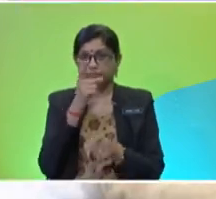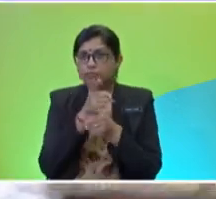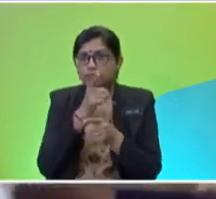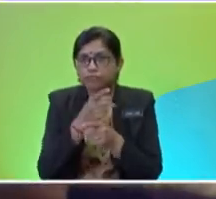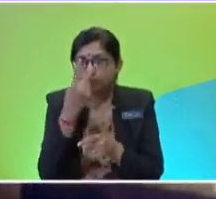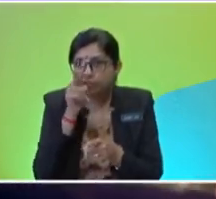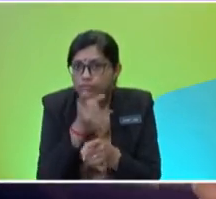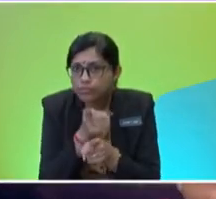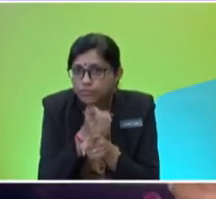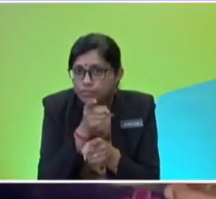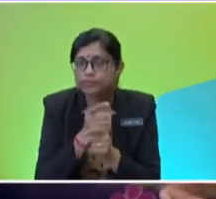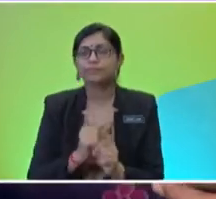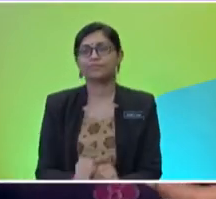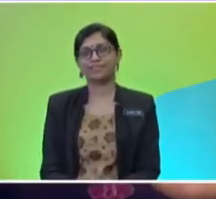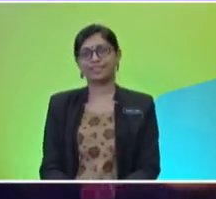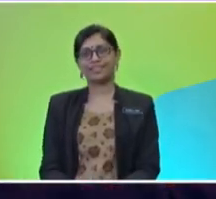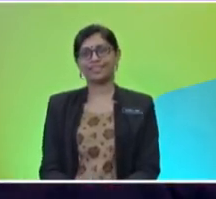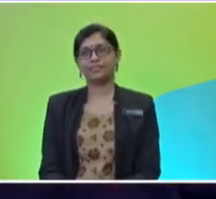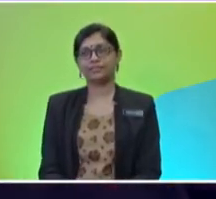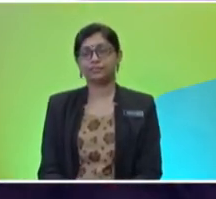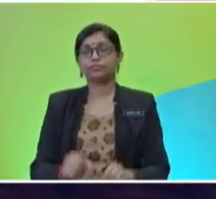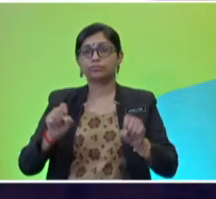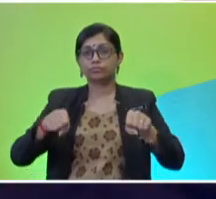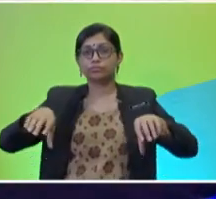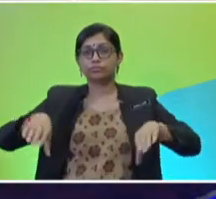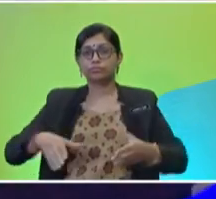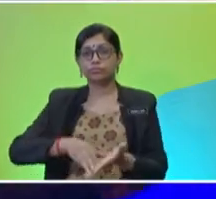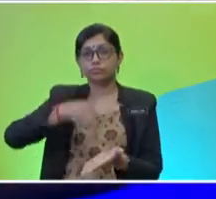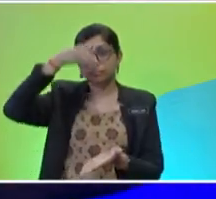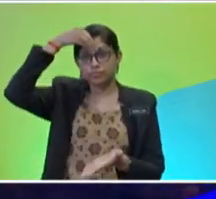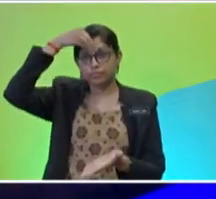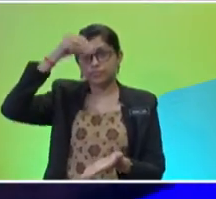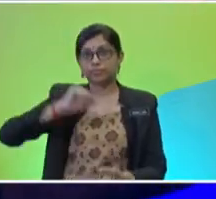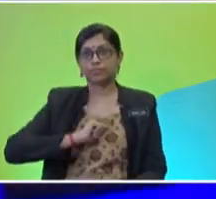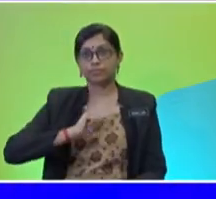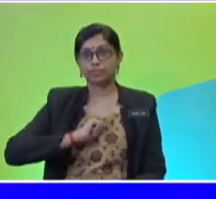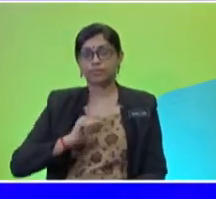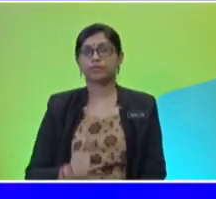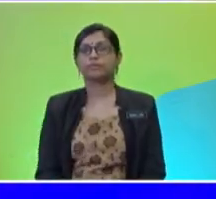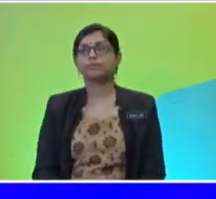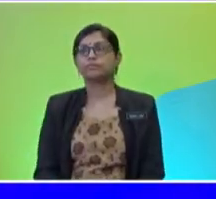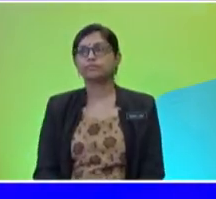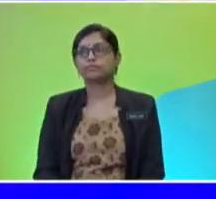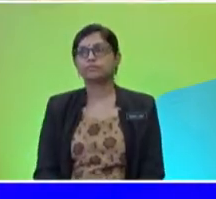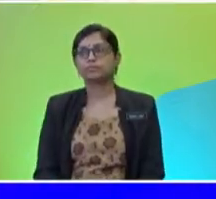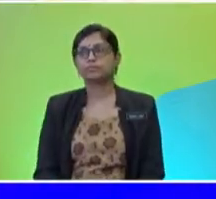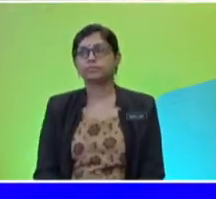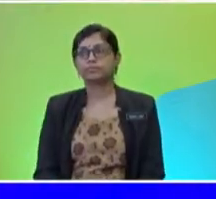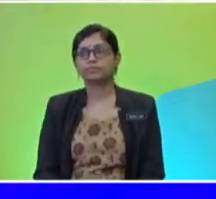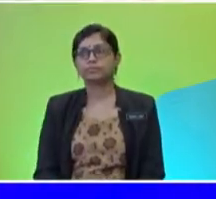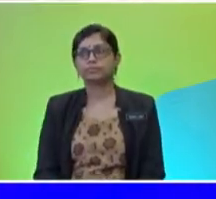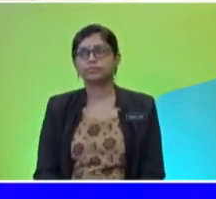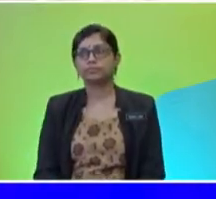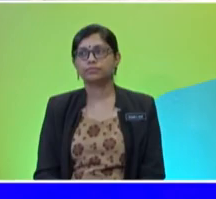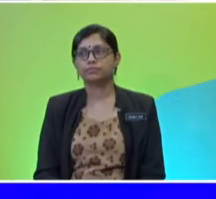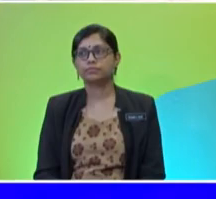boleh praktis, boleh belajar sendiri, boleh buat sendiri. Yang penting boleh buat sendiri. Pegang kepala dia macam nak tercabut